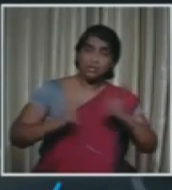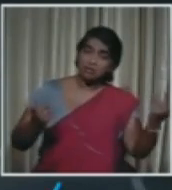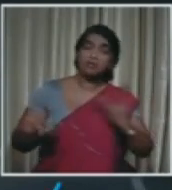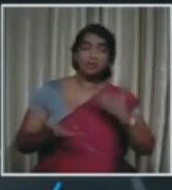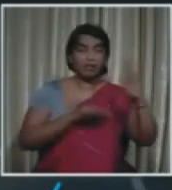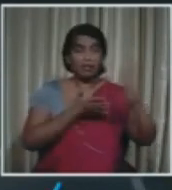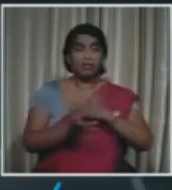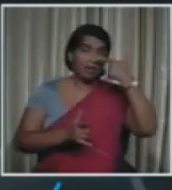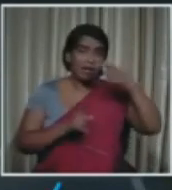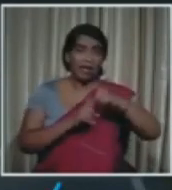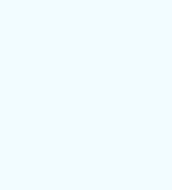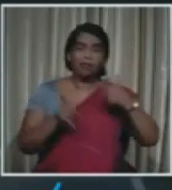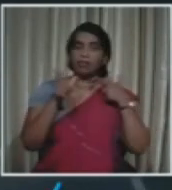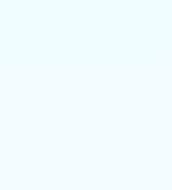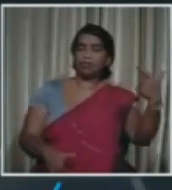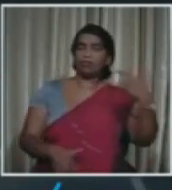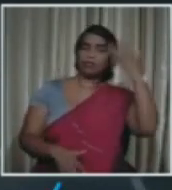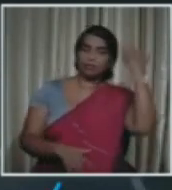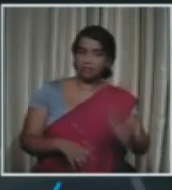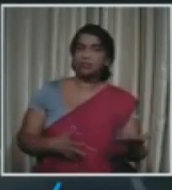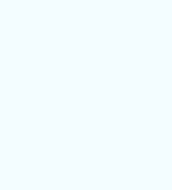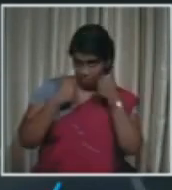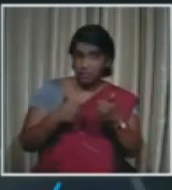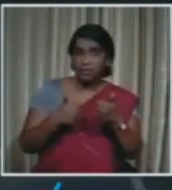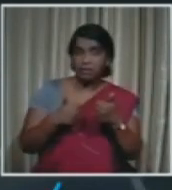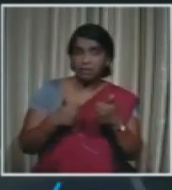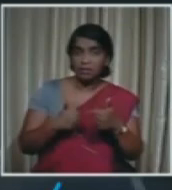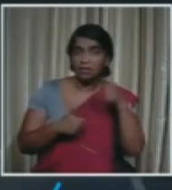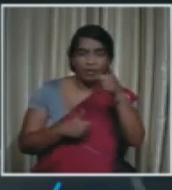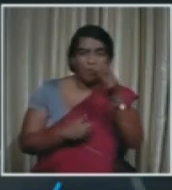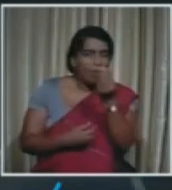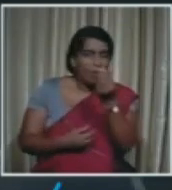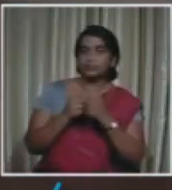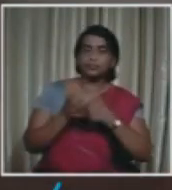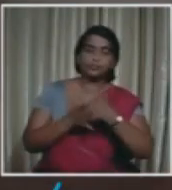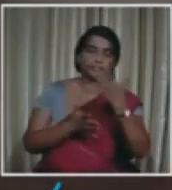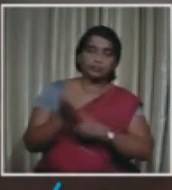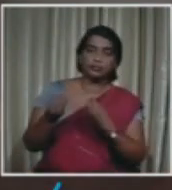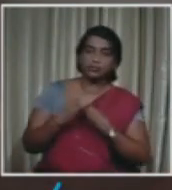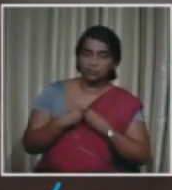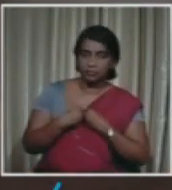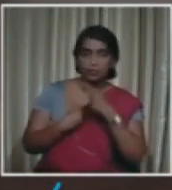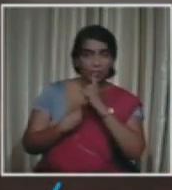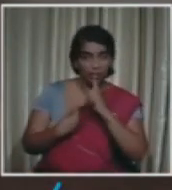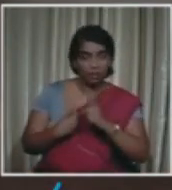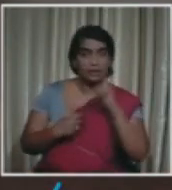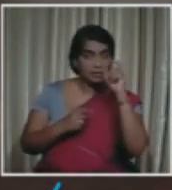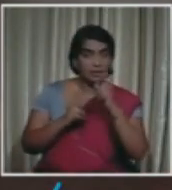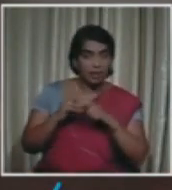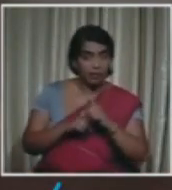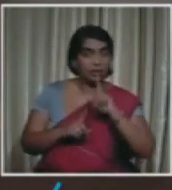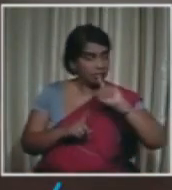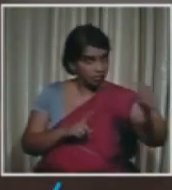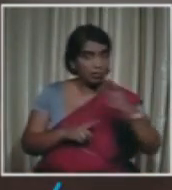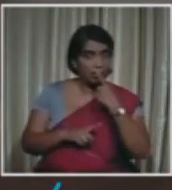හදා ගන්න. අන්තිමට වෙඩි උණ්ඩයක් කෑවා. ඒක සාධාරණද? ඔබතුමාන්ට පොඩ්ඩක්වත් හිතක් නැද්ද? ඔබතුමාලා ඉල්ලීමක් කරනවා නම් අපරාධ පරීක්ෂණ